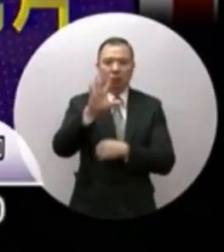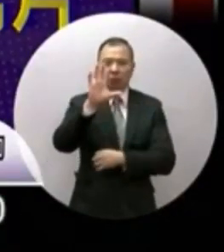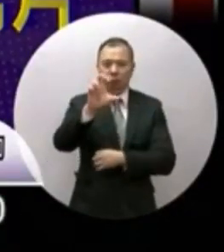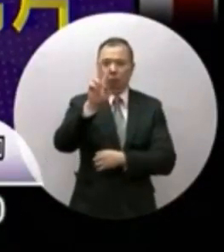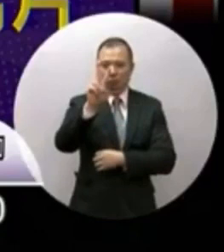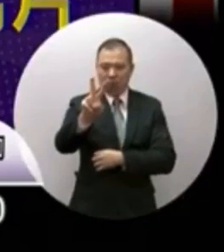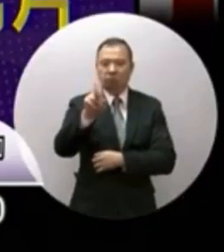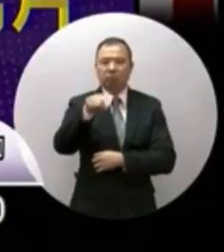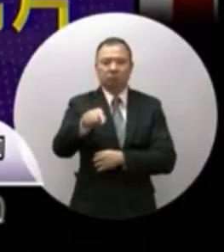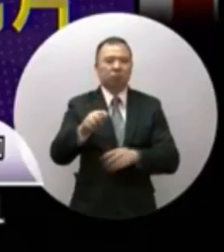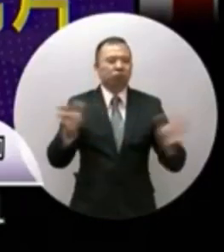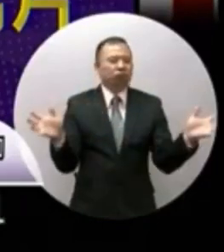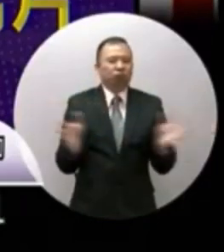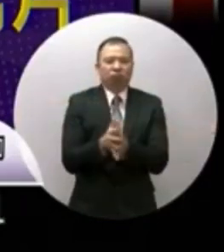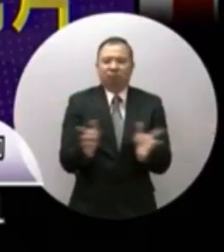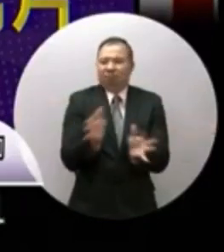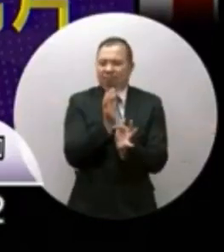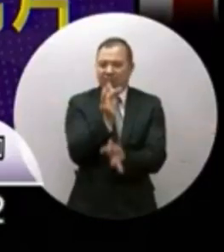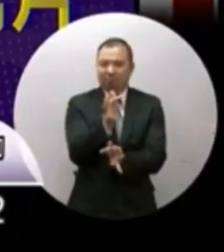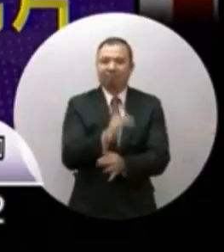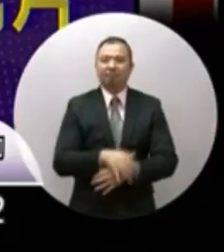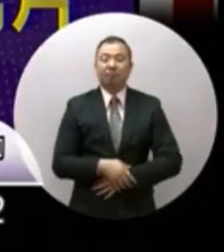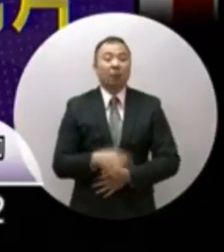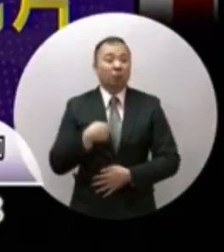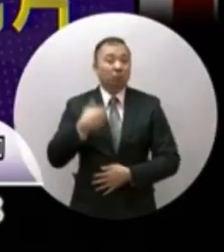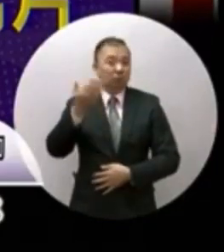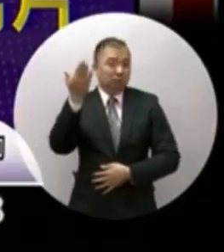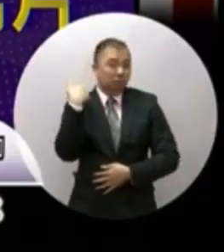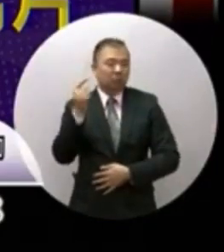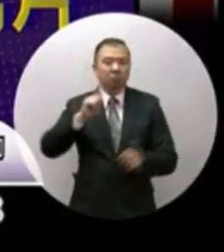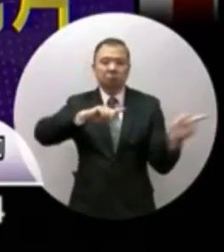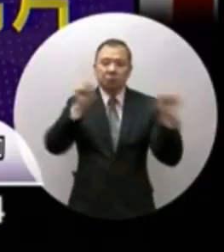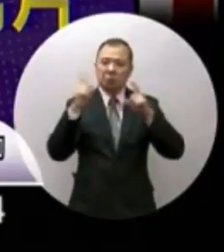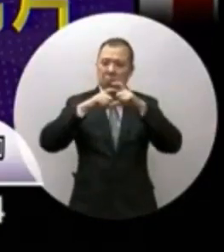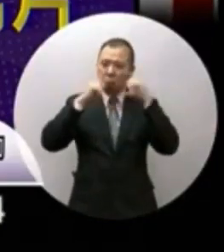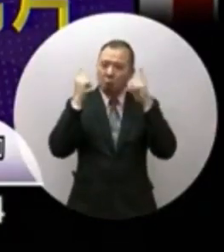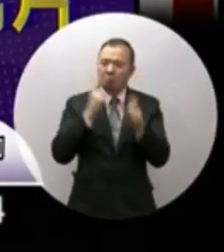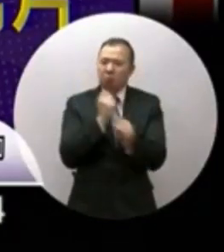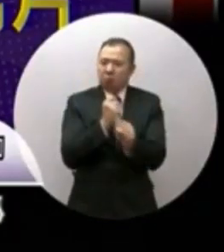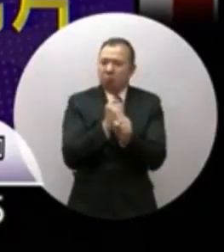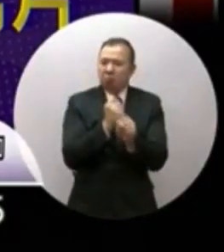已经到位。当时我们每天产制口罩